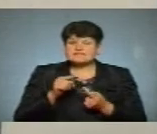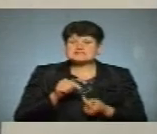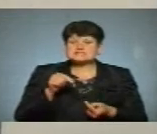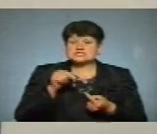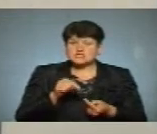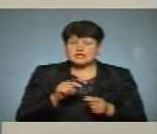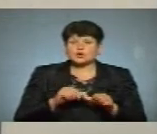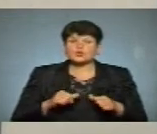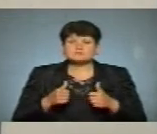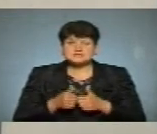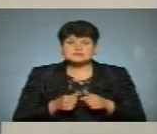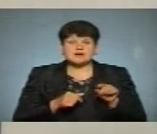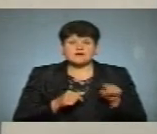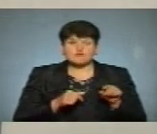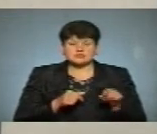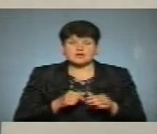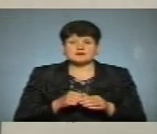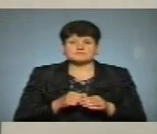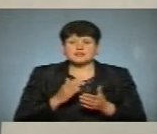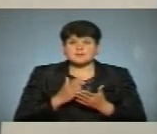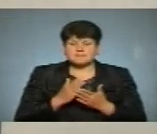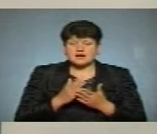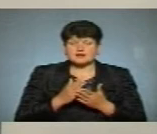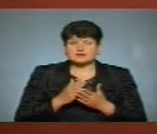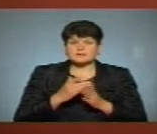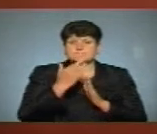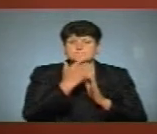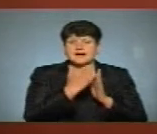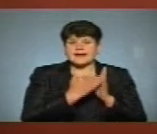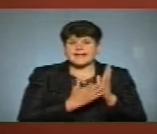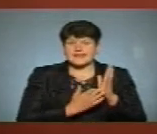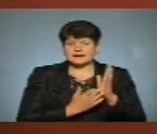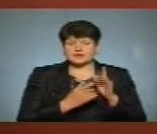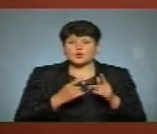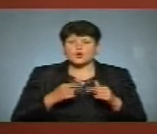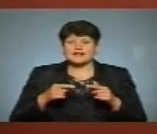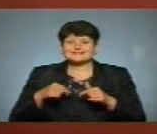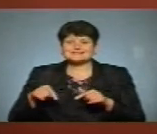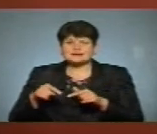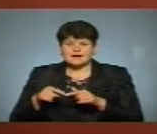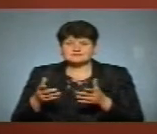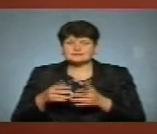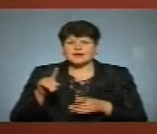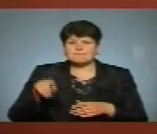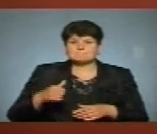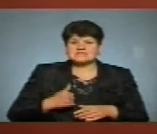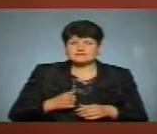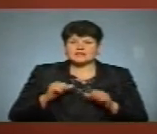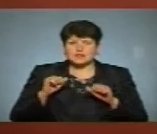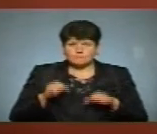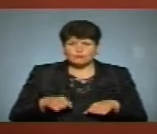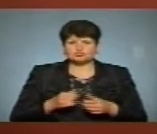комісія. Комісія вона, має визначений перелік організацій, де призовники можуть